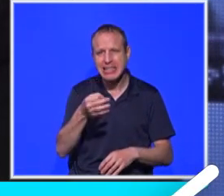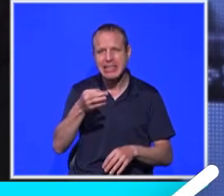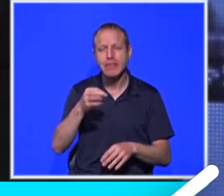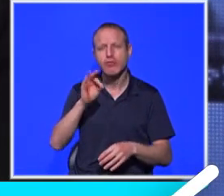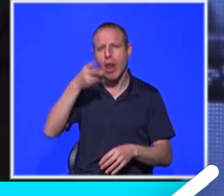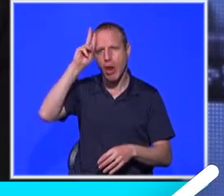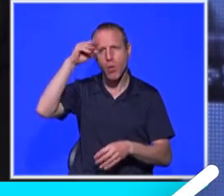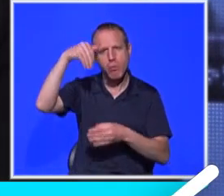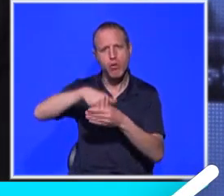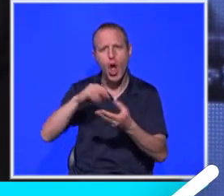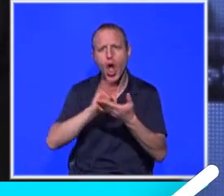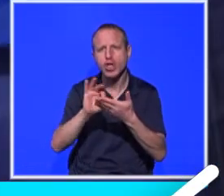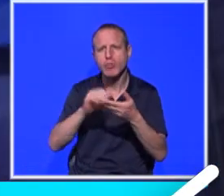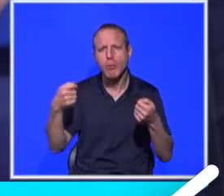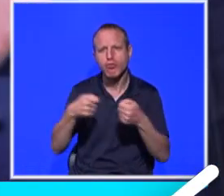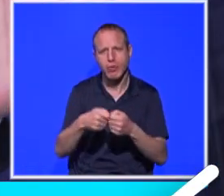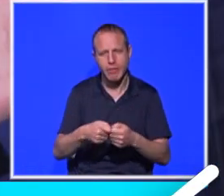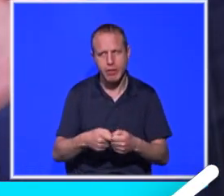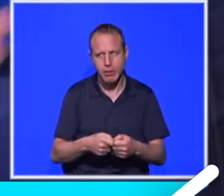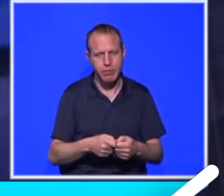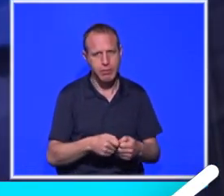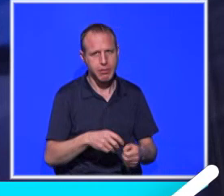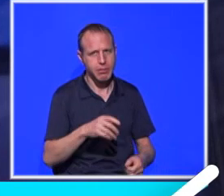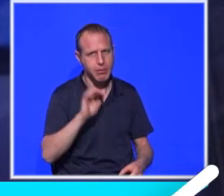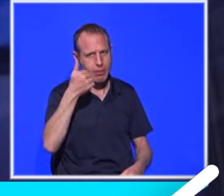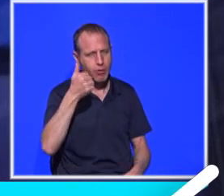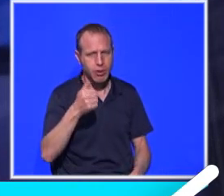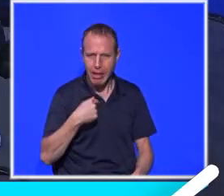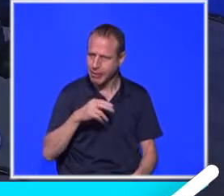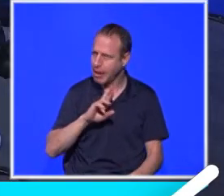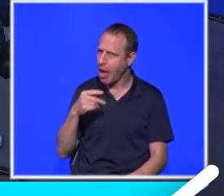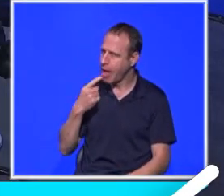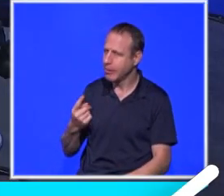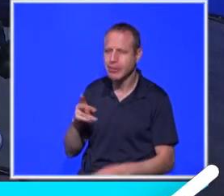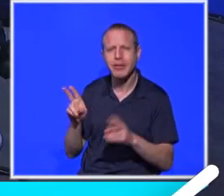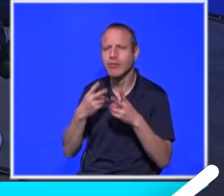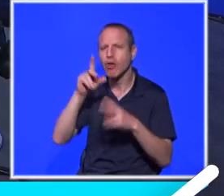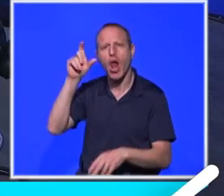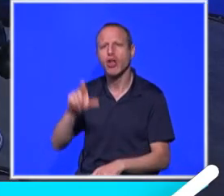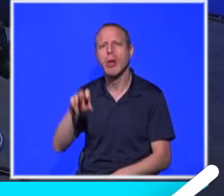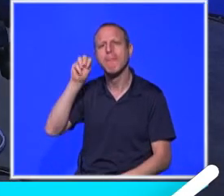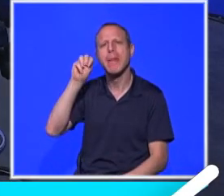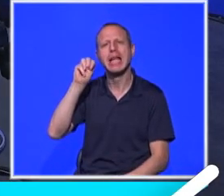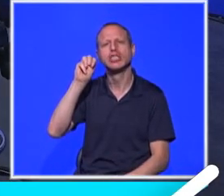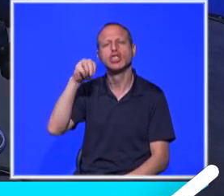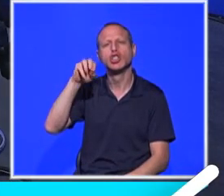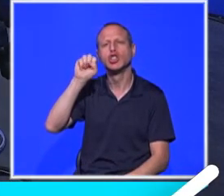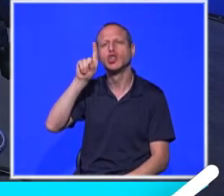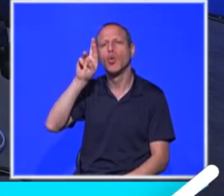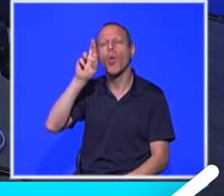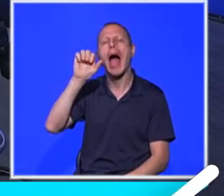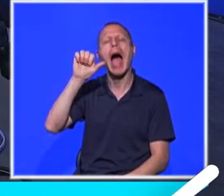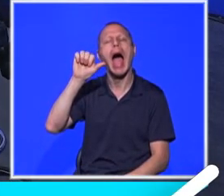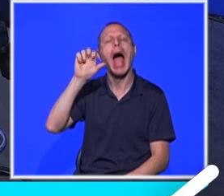בתוך הרשימה המשותפת? קודם כל, זאת אומרת, אי אפשר, אני גם רק אגיד, אי אפשר להאשים את מנסור אבס שהוא רוצה לעשות